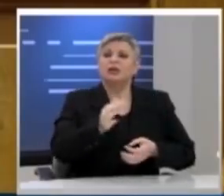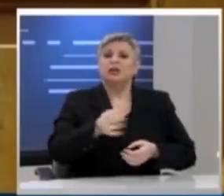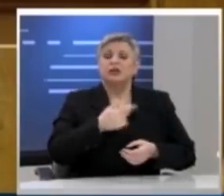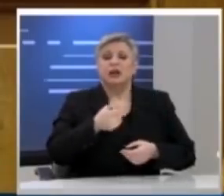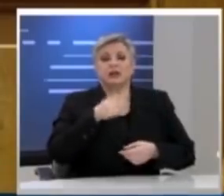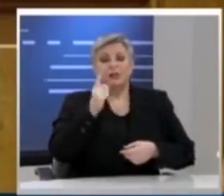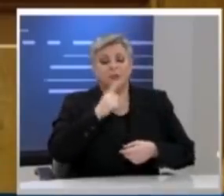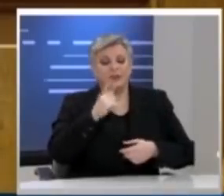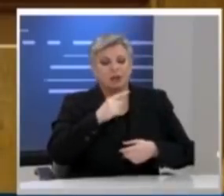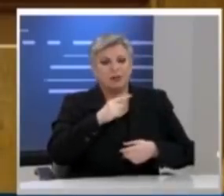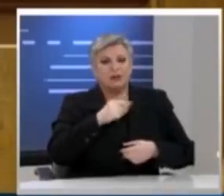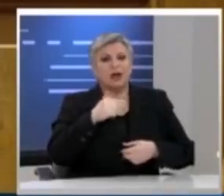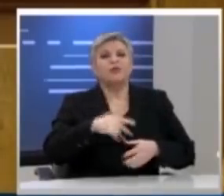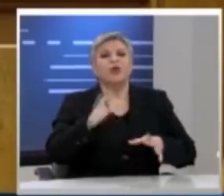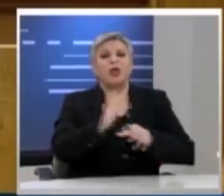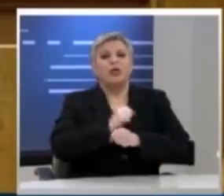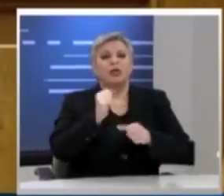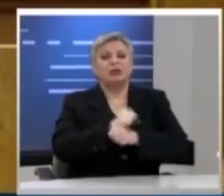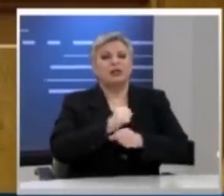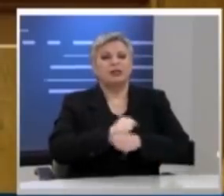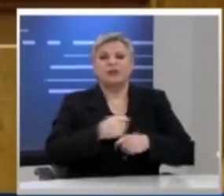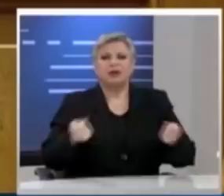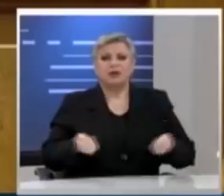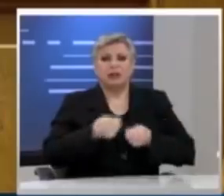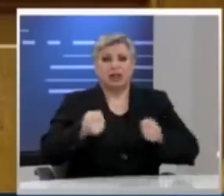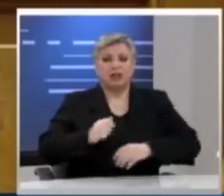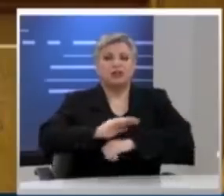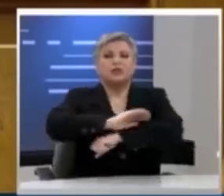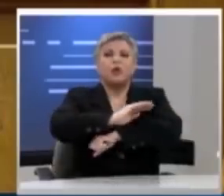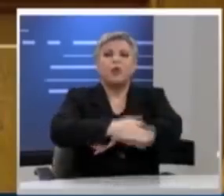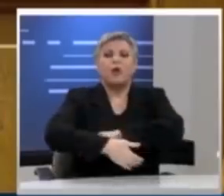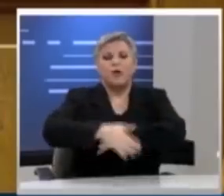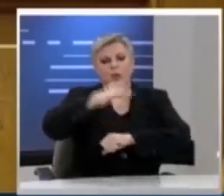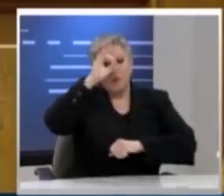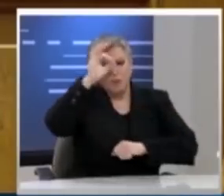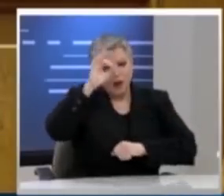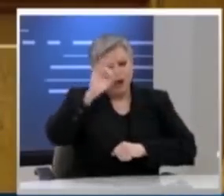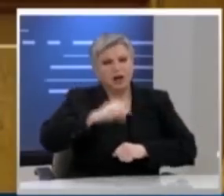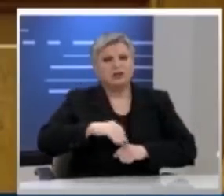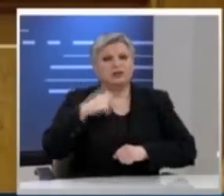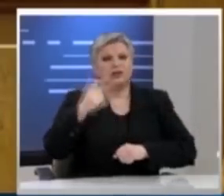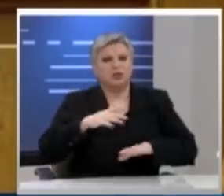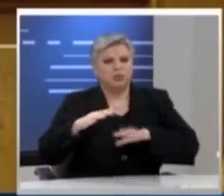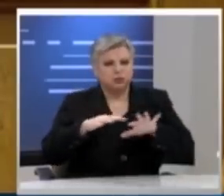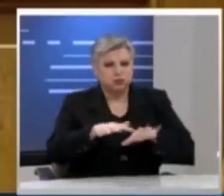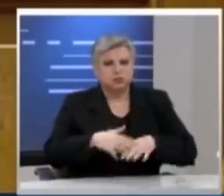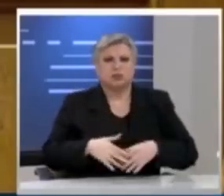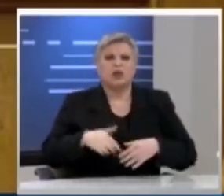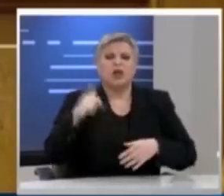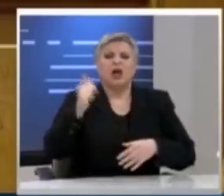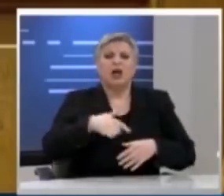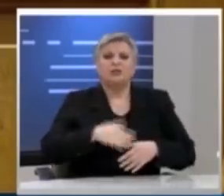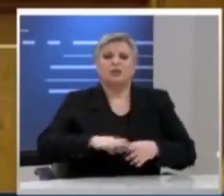ράβδος η κυβέρνησή σας επιστράτευσε τα ματ την καταστολή τις αποβολές τα γνωστά